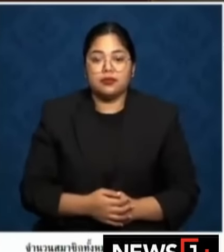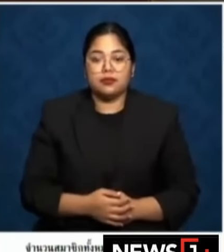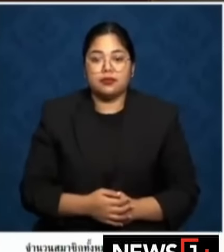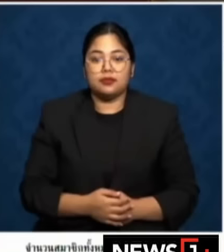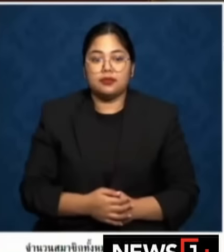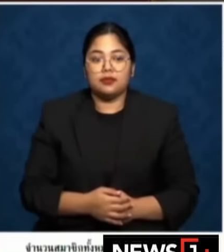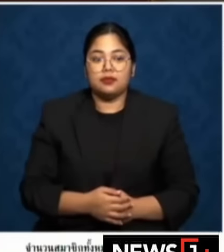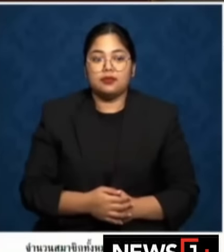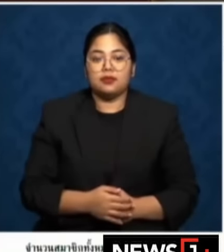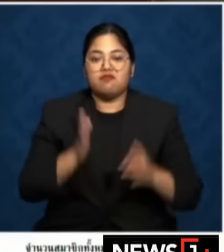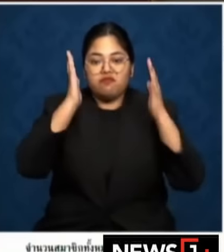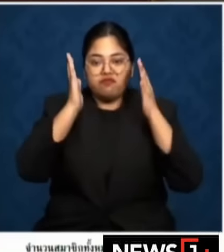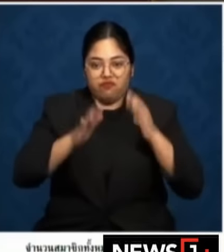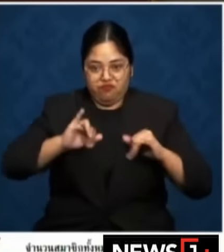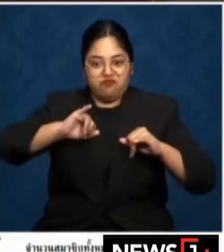เจ้าหน้าที่ครับ